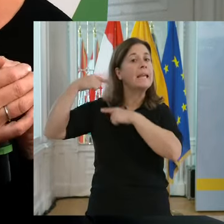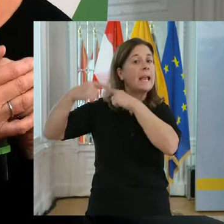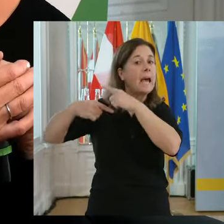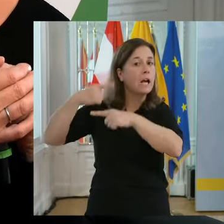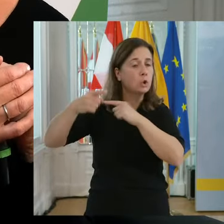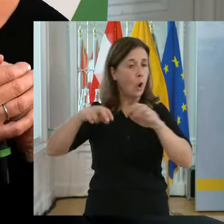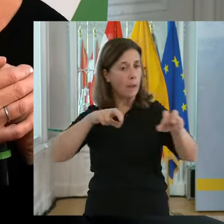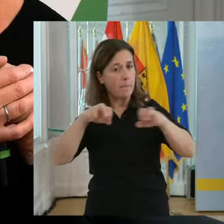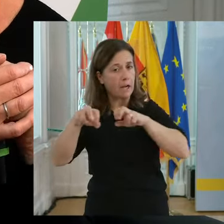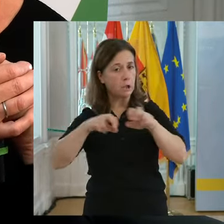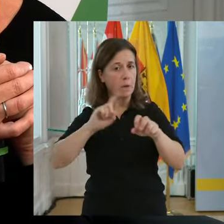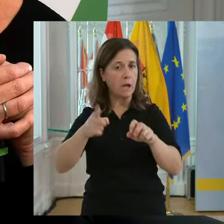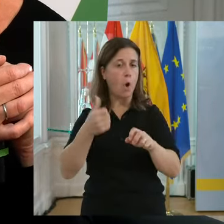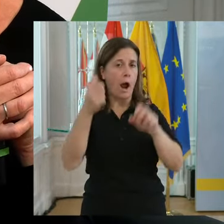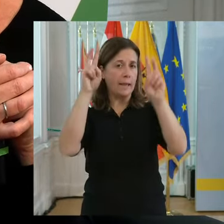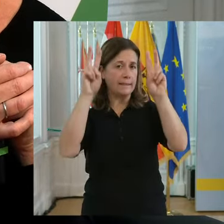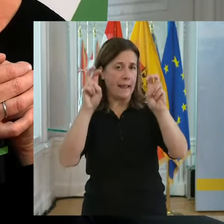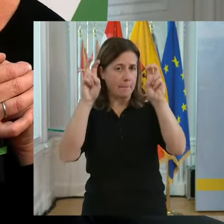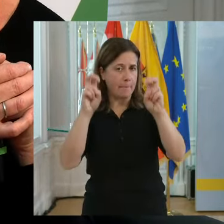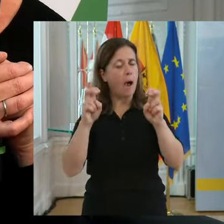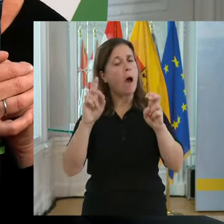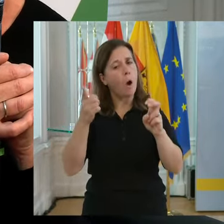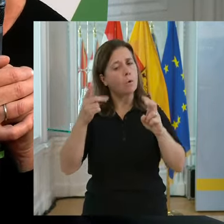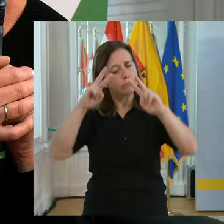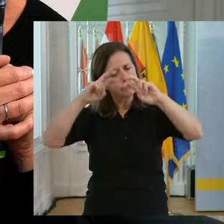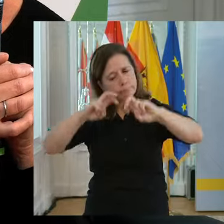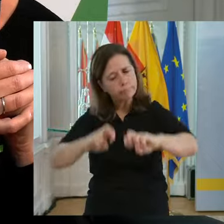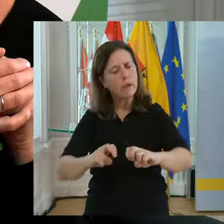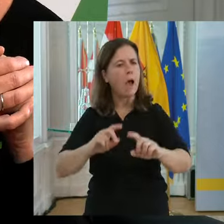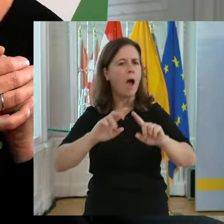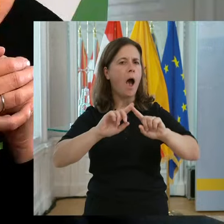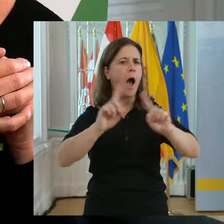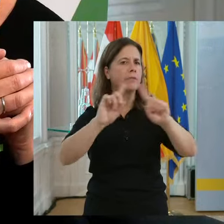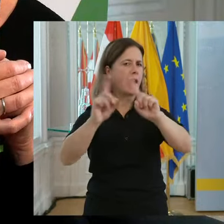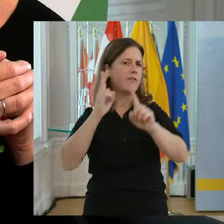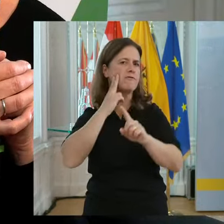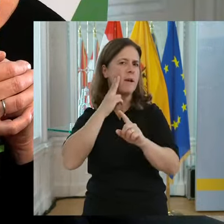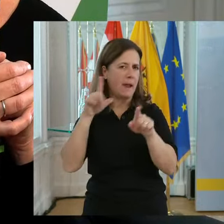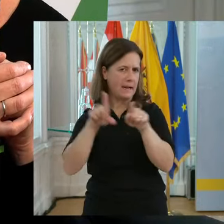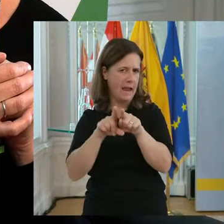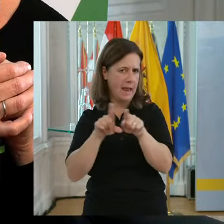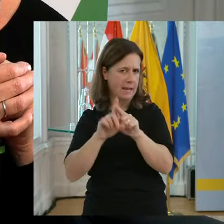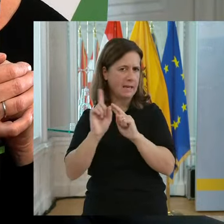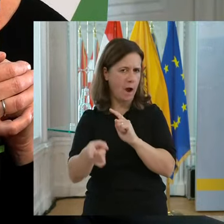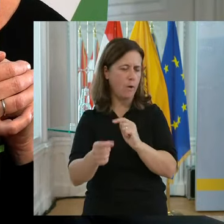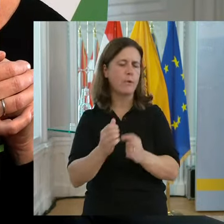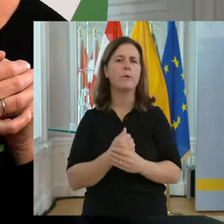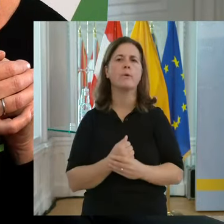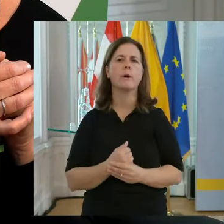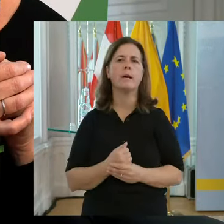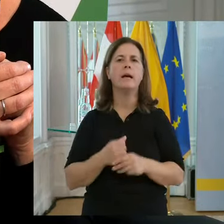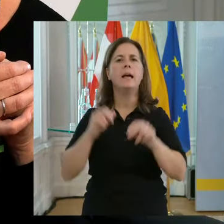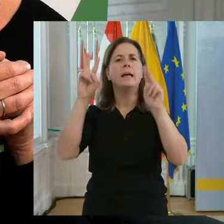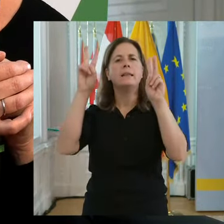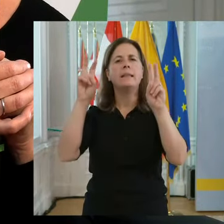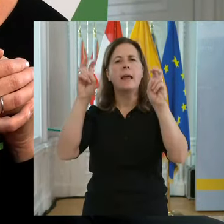Generationenmanagement ist auch ein Thema, das uns natürlich beschäftigt. Wie alle Unternehmen haben wir das Thema